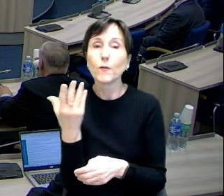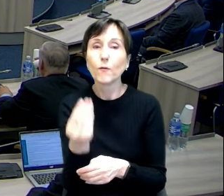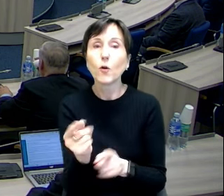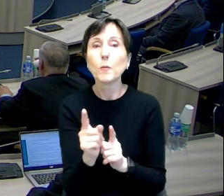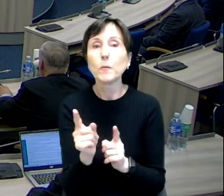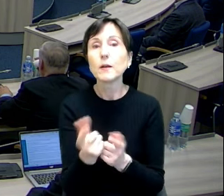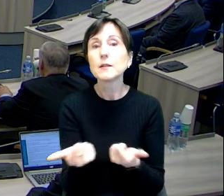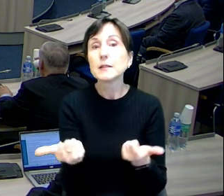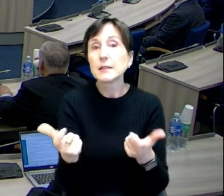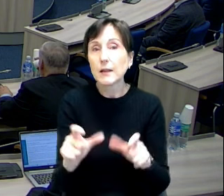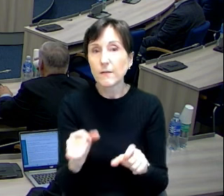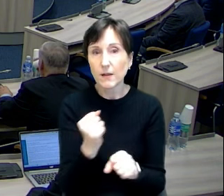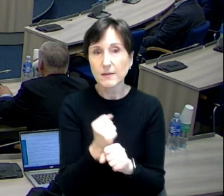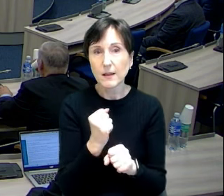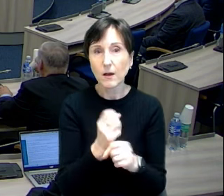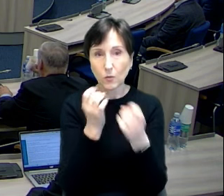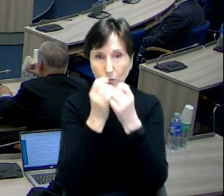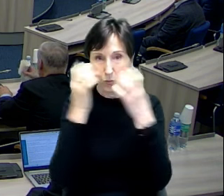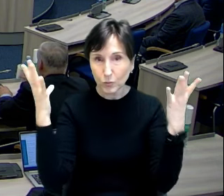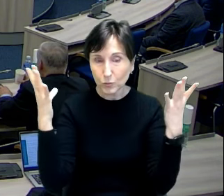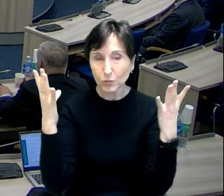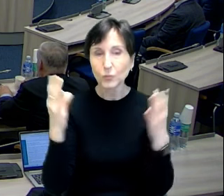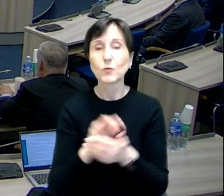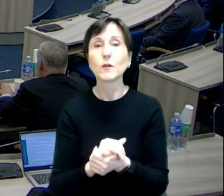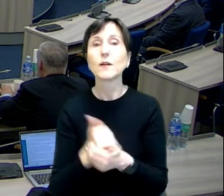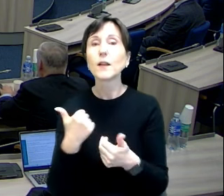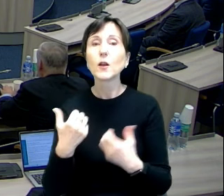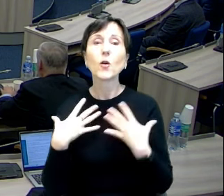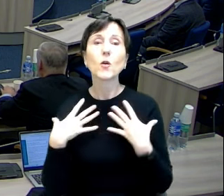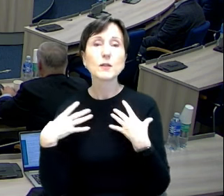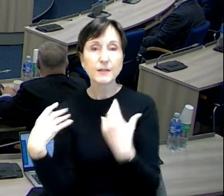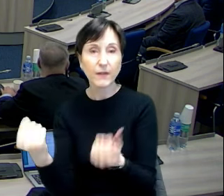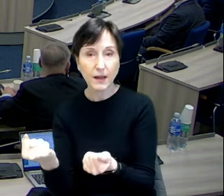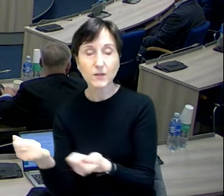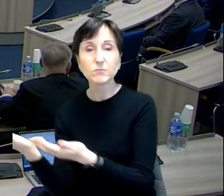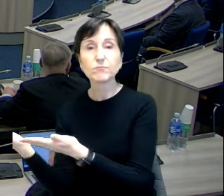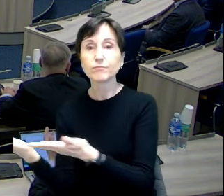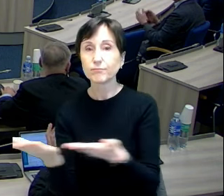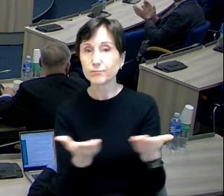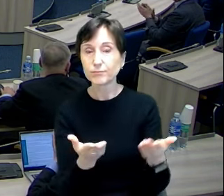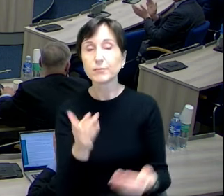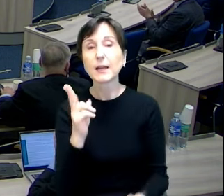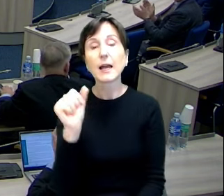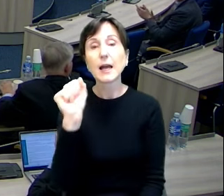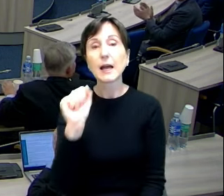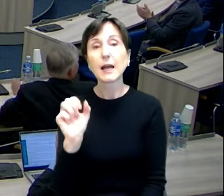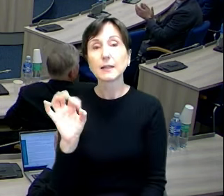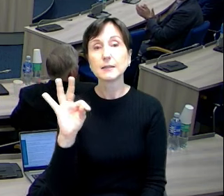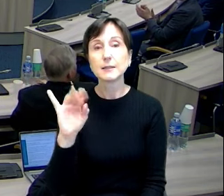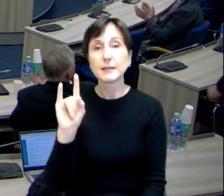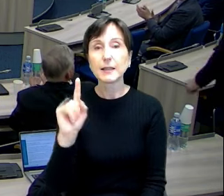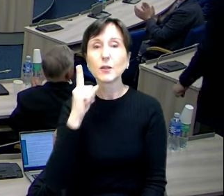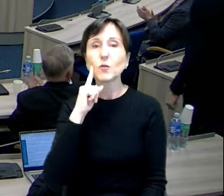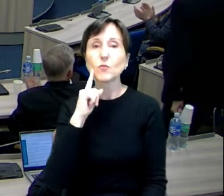entuziazmo bei geros sveikatos tai kastyti kviečiu į tribūną noriu pačiam paspaust